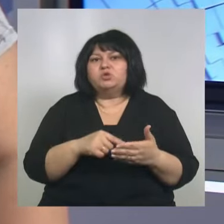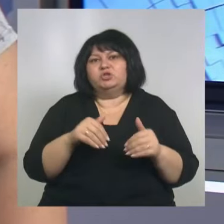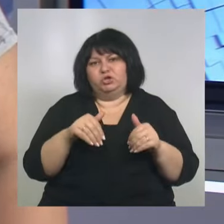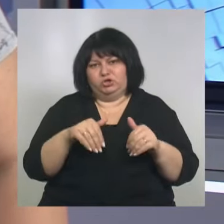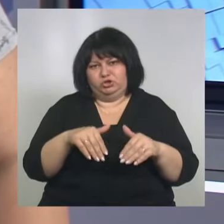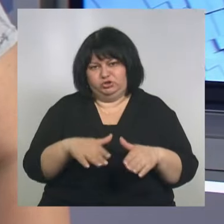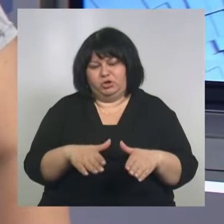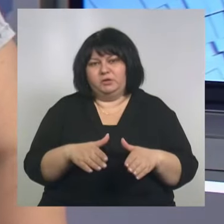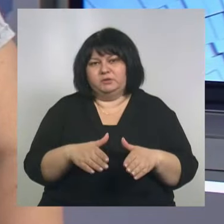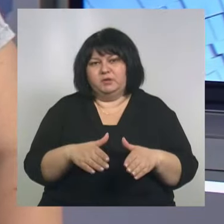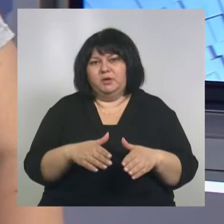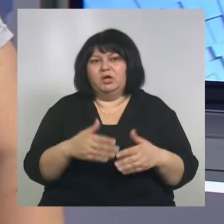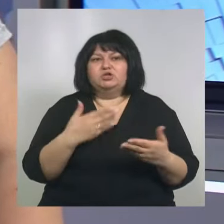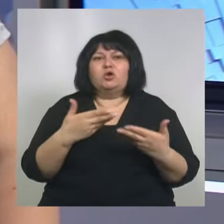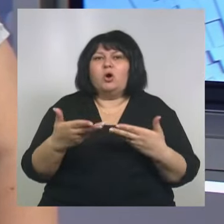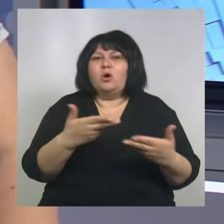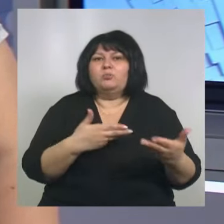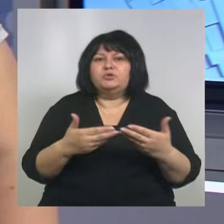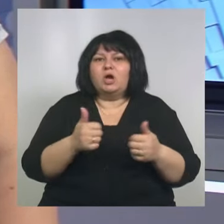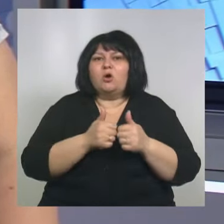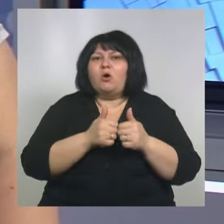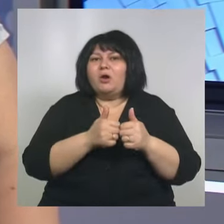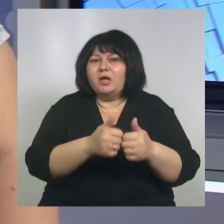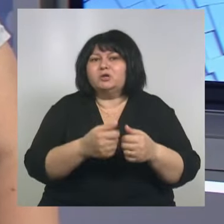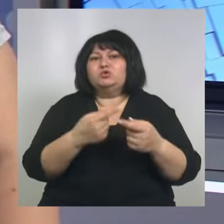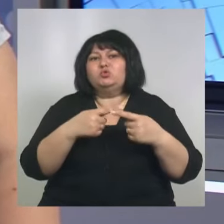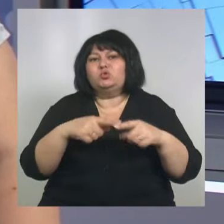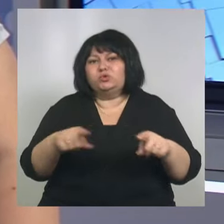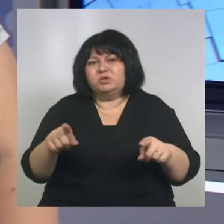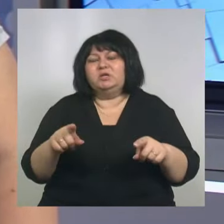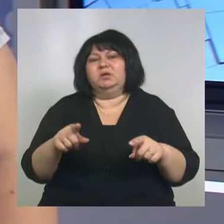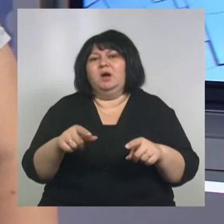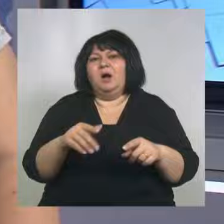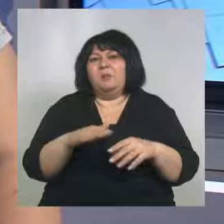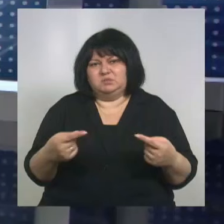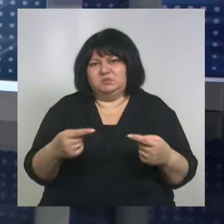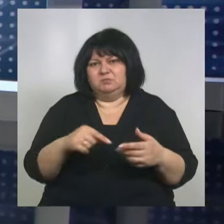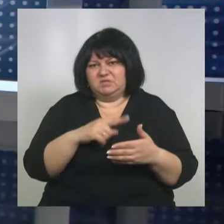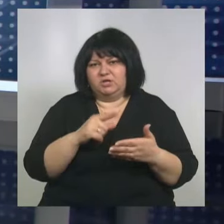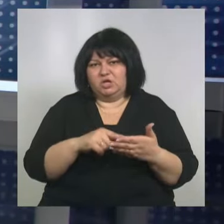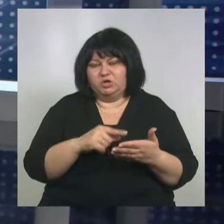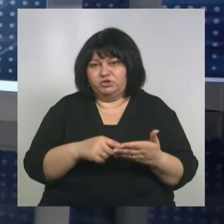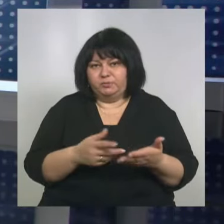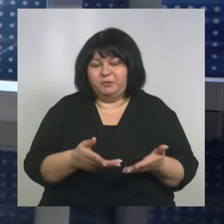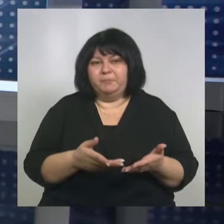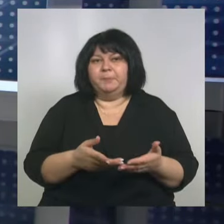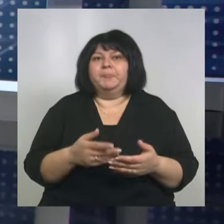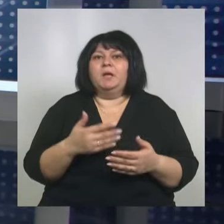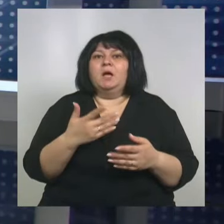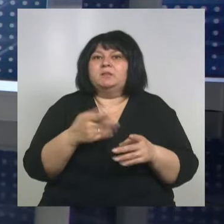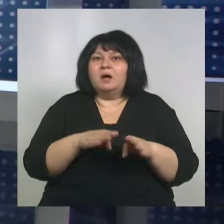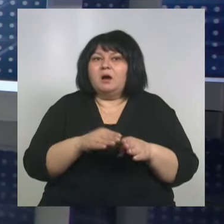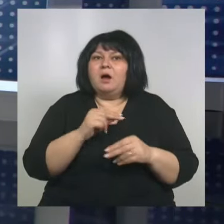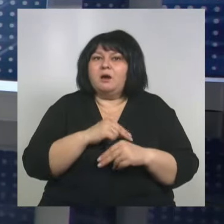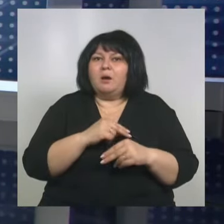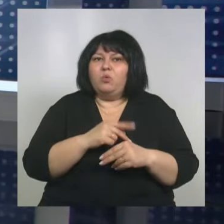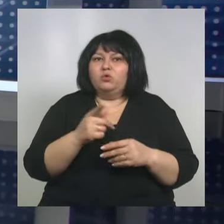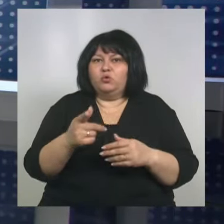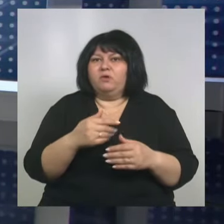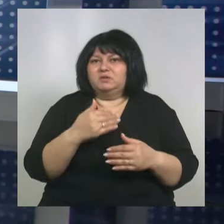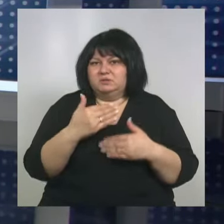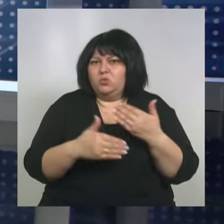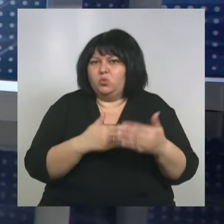решать сообщать с коллегами из других благотворительных фондов например крупных московских Мне кажется вот такая работа которая наверное идёт у вас Ну